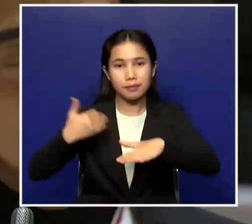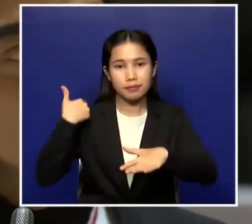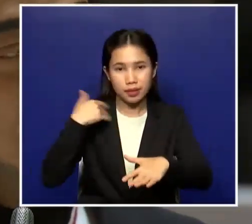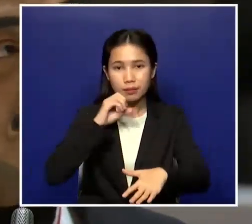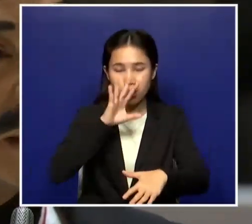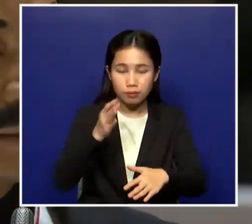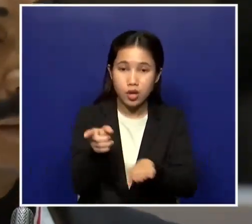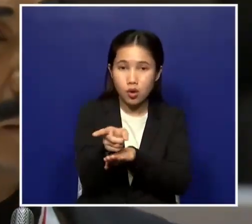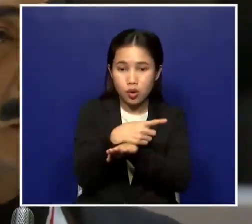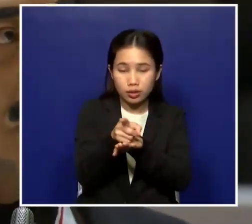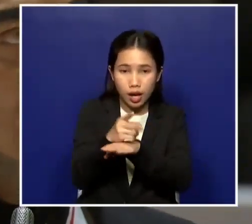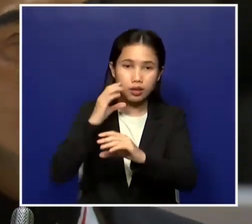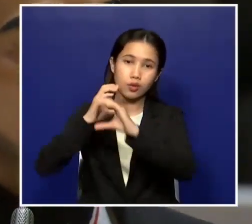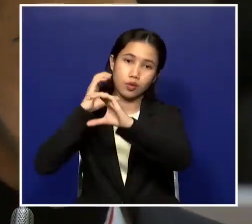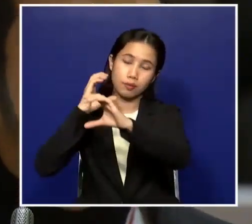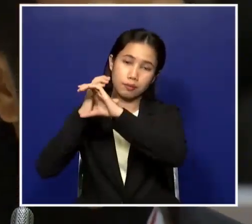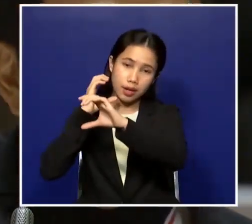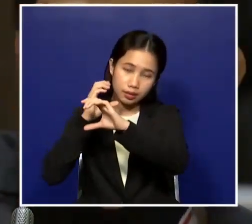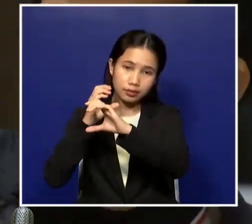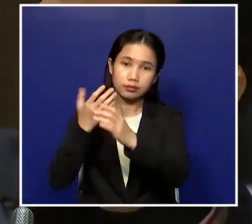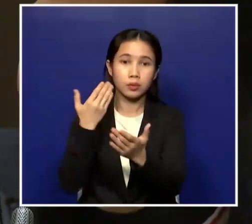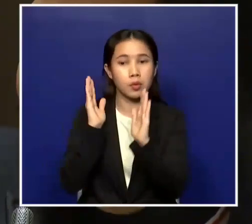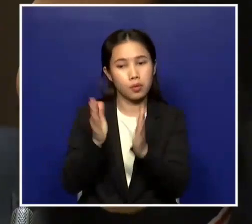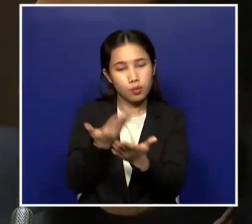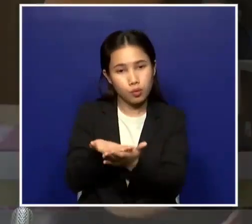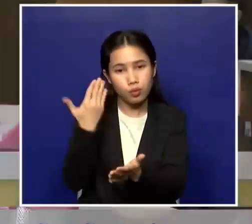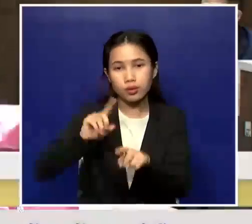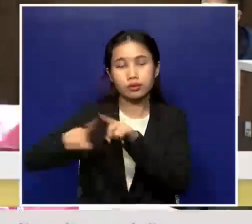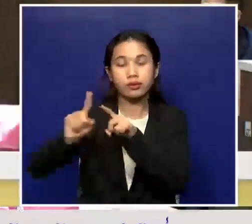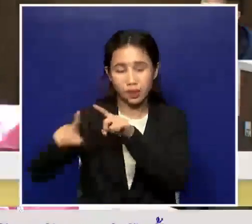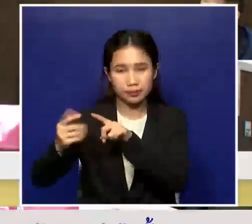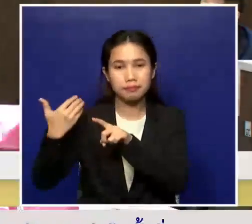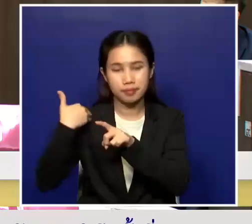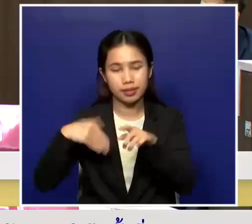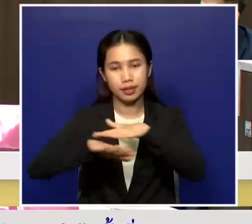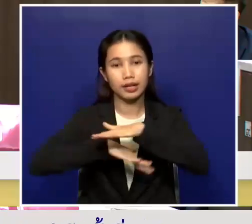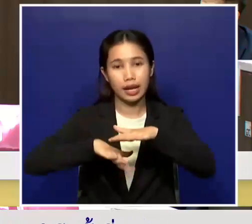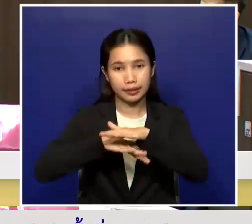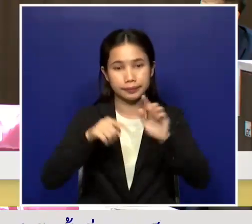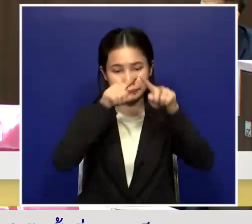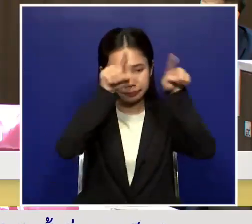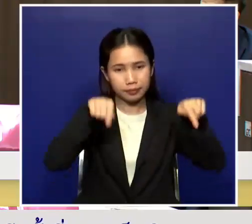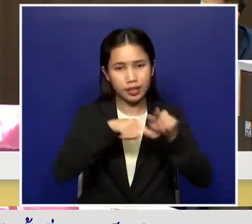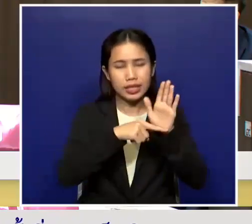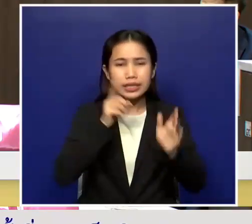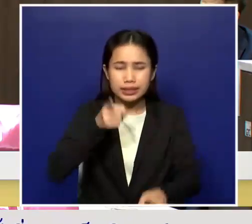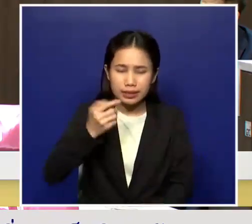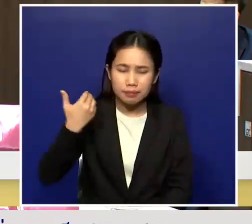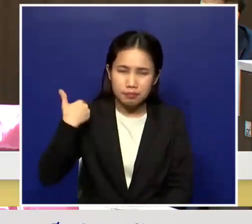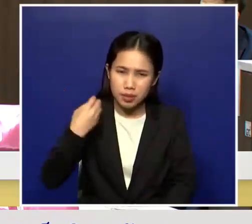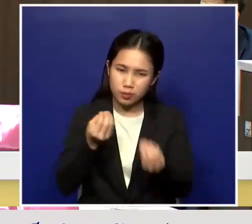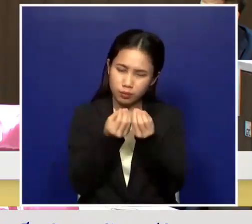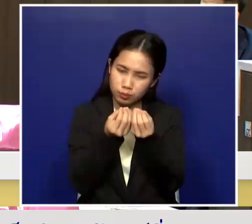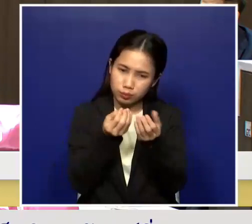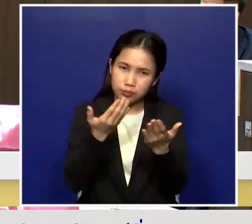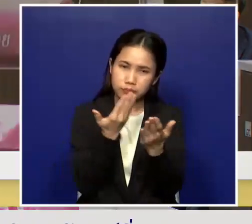ถังรถบัสเรื่องเจ้าสัวนะต่างๆเห็นไหมฮะจริงๆมีเป็นร้อยใบนะผมแค่เอามาเป็นน้ำ